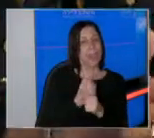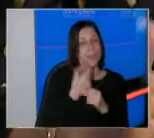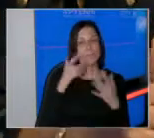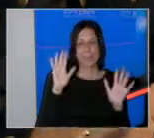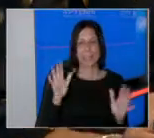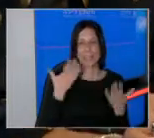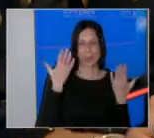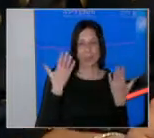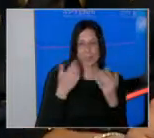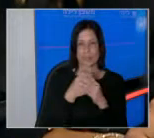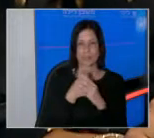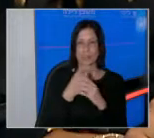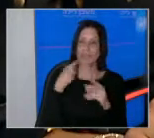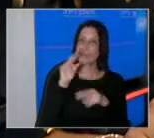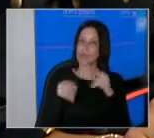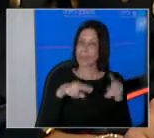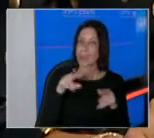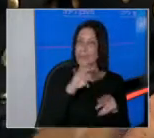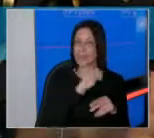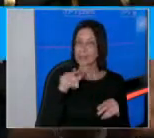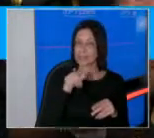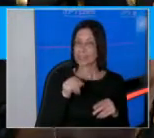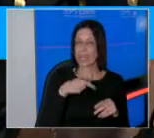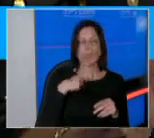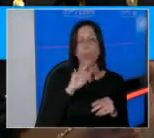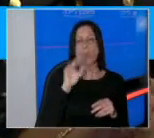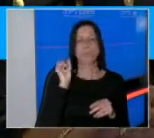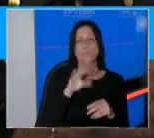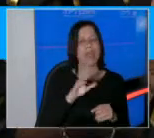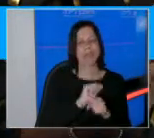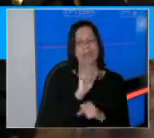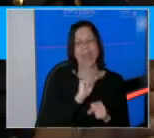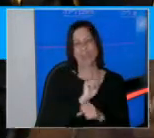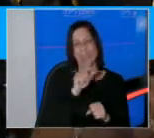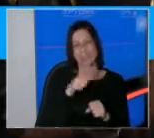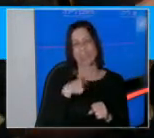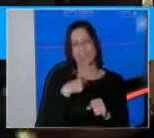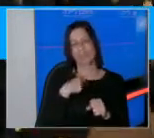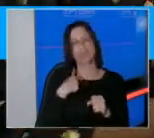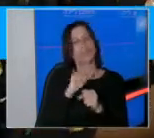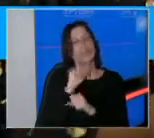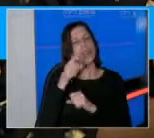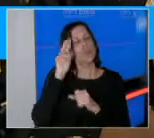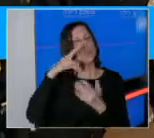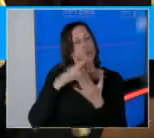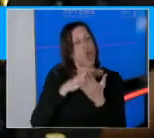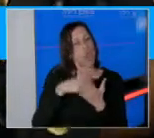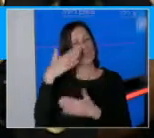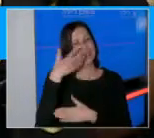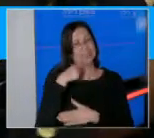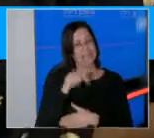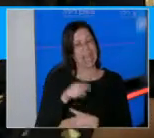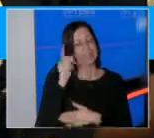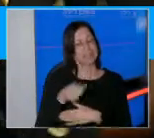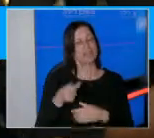במהירות וטיפלו בנושא הזה. אני לא באה בטענות אליהם, אני פשוט באה בטענות, יש חוק במדינת ישראל,